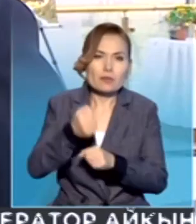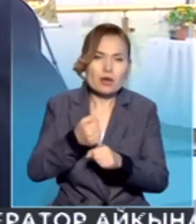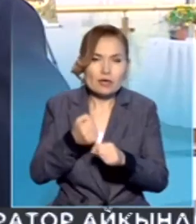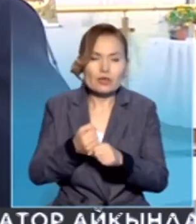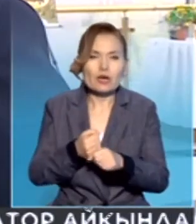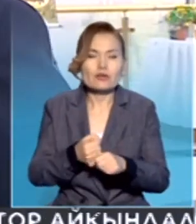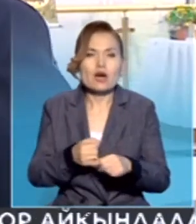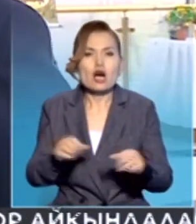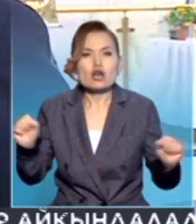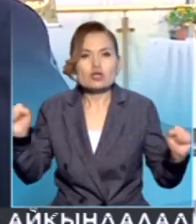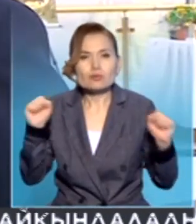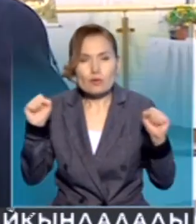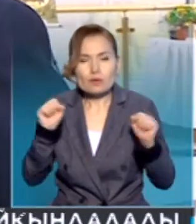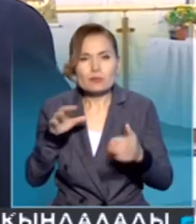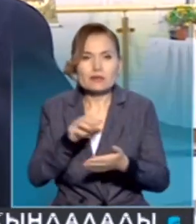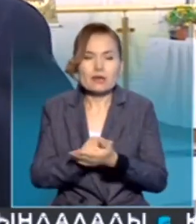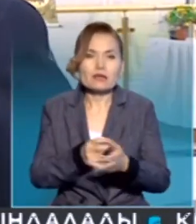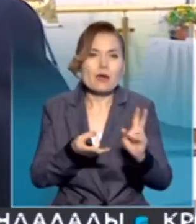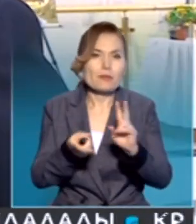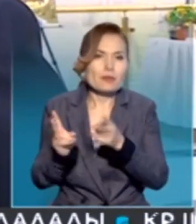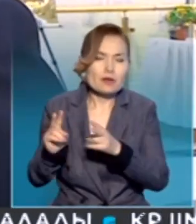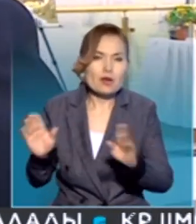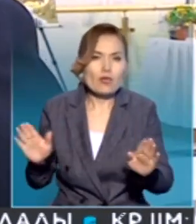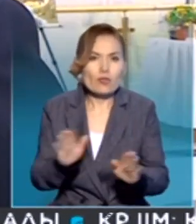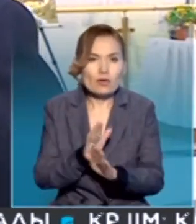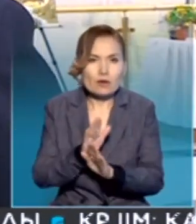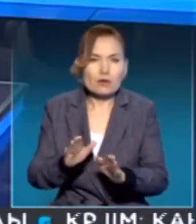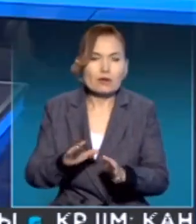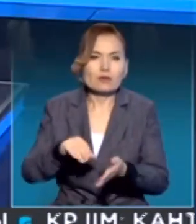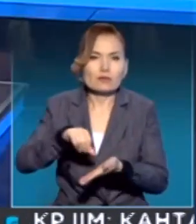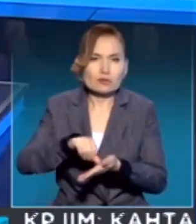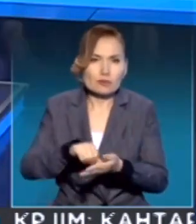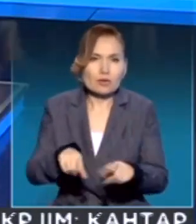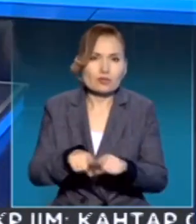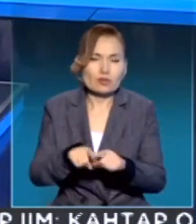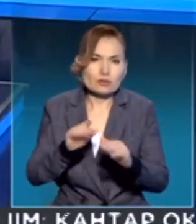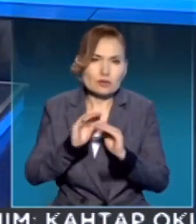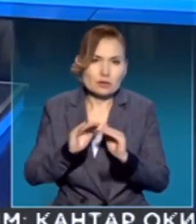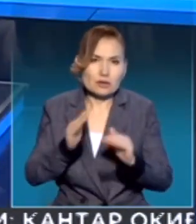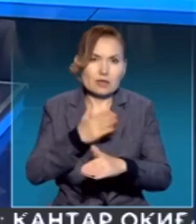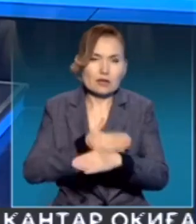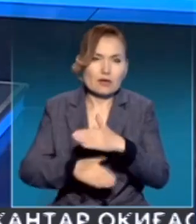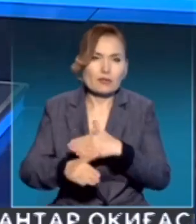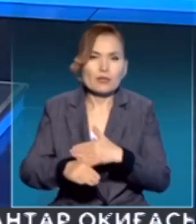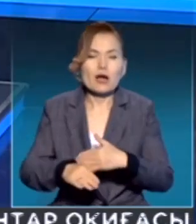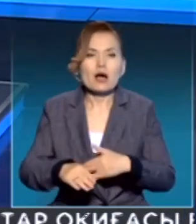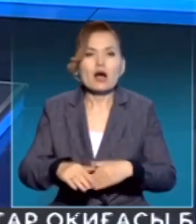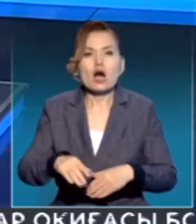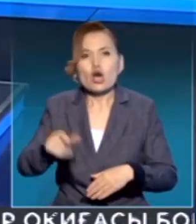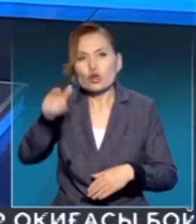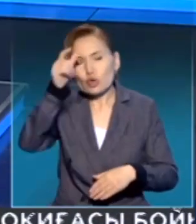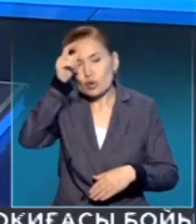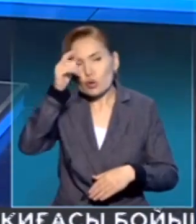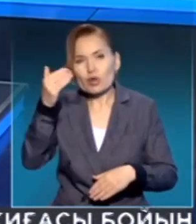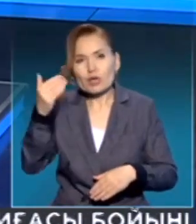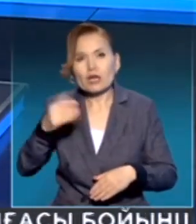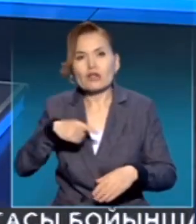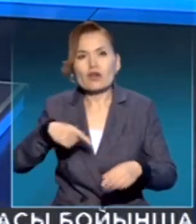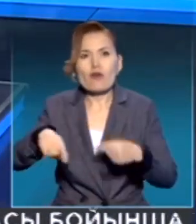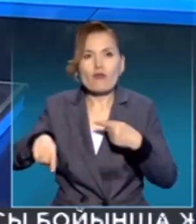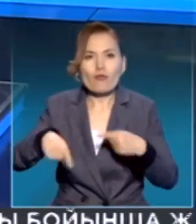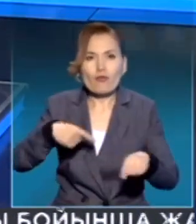спортқа қатысады, мысалы билеп, өлең айтады. Түркияда мыңдаған футбол жанкүйері көшеге шығып,